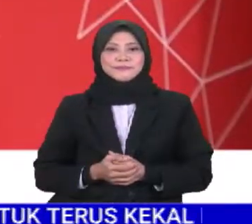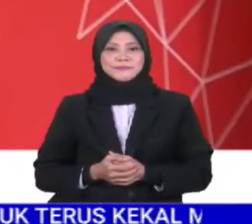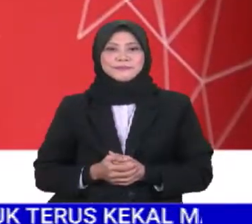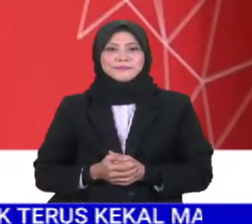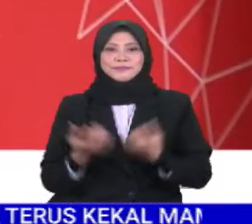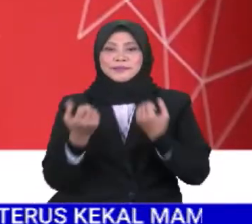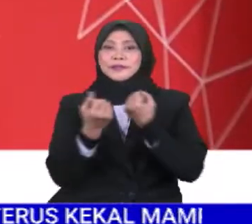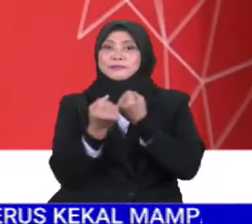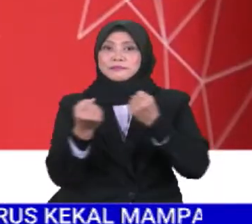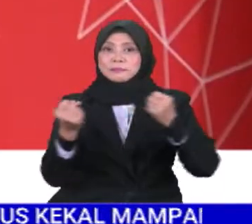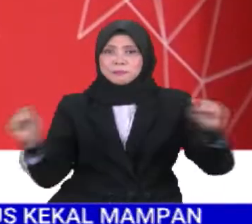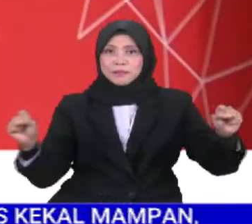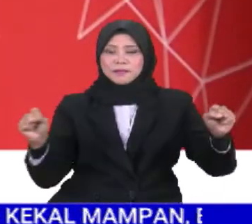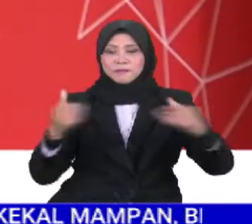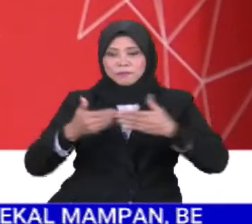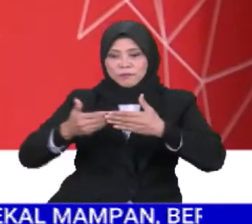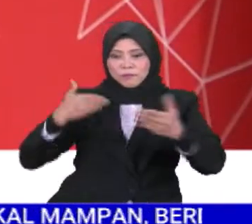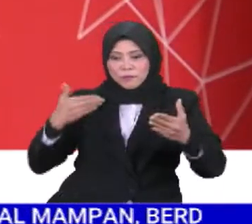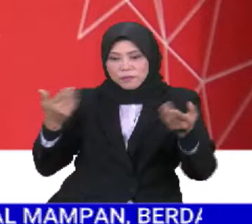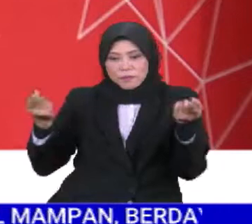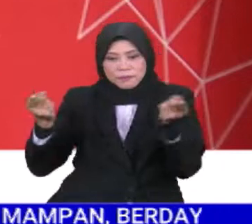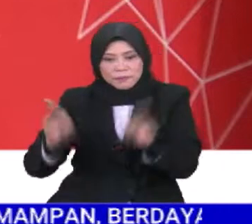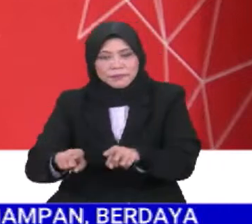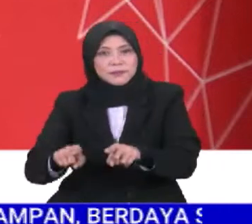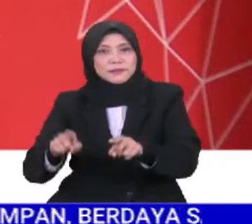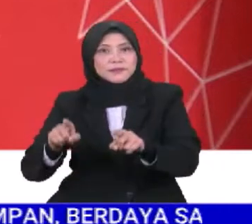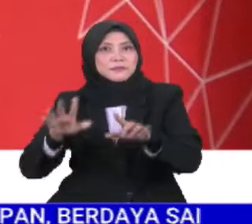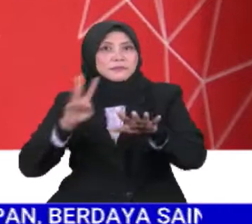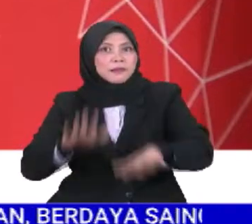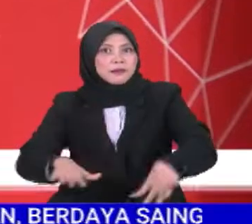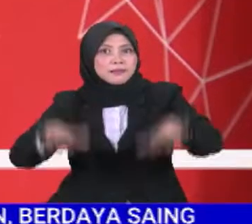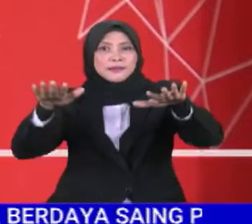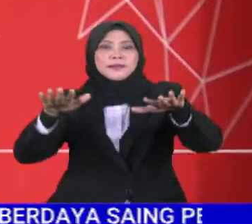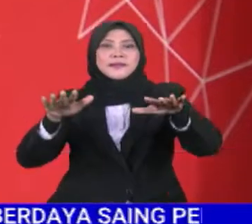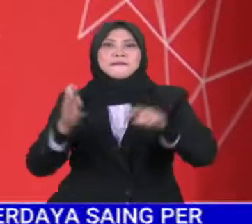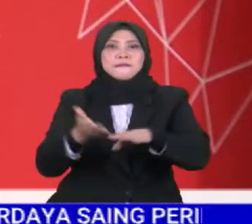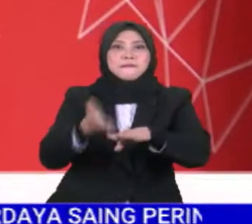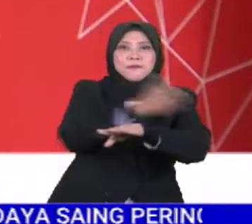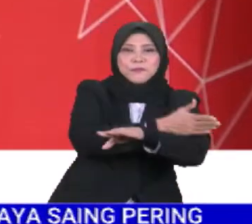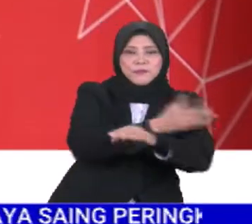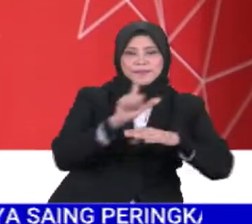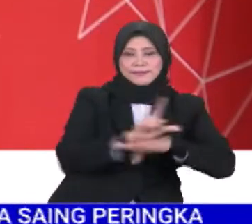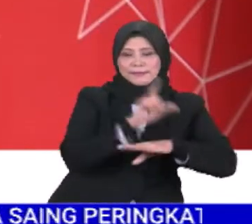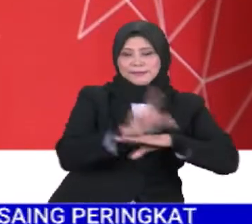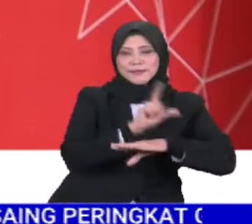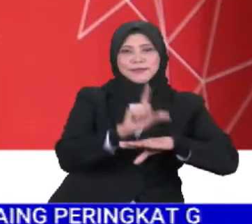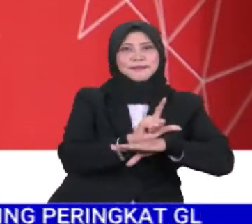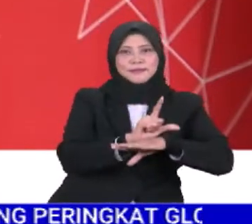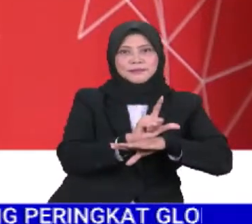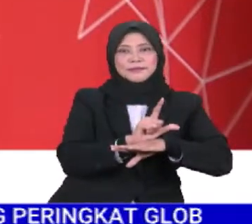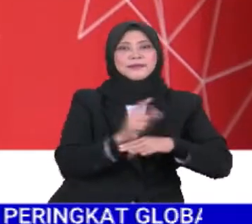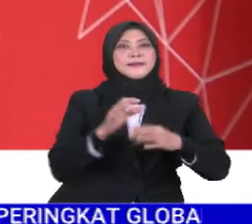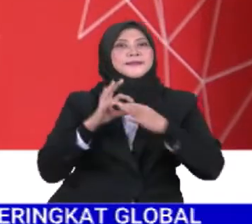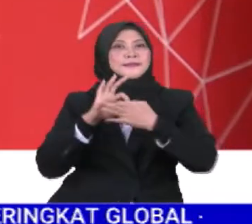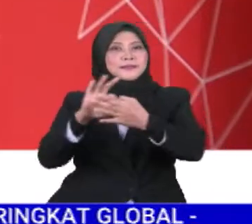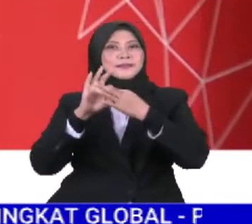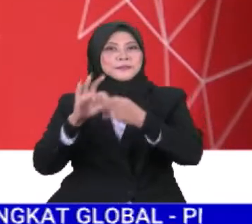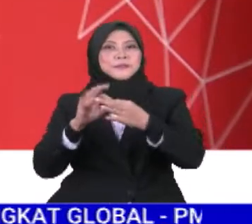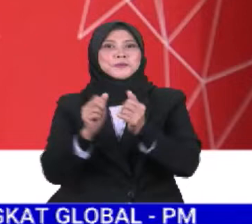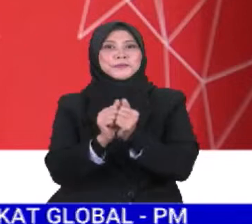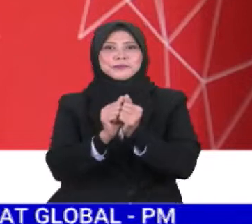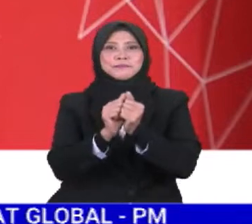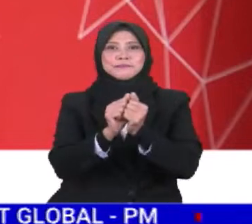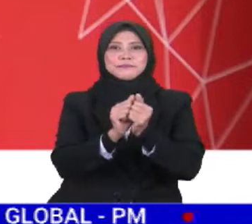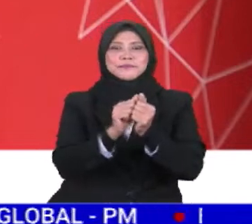persiapan sebelum kita menghadapi ini kita telah melaksanakan latihan Aman yang melibatkan intelegensi dengan kognitif